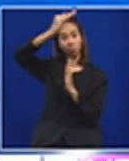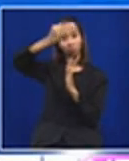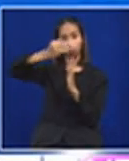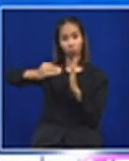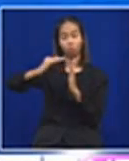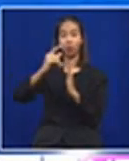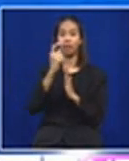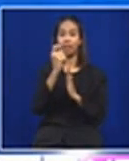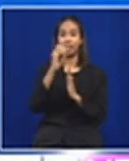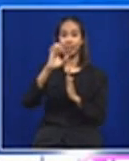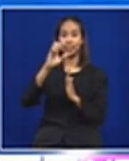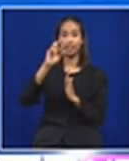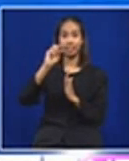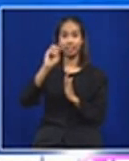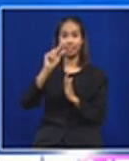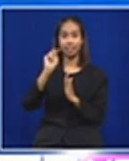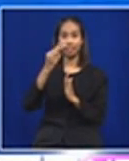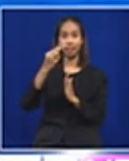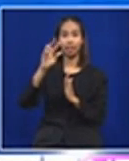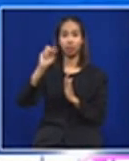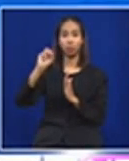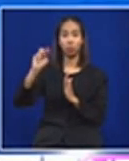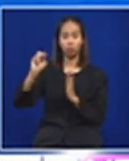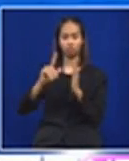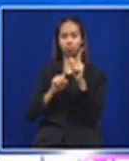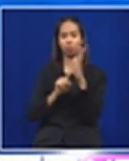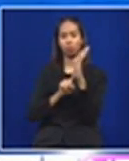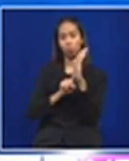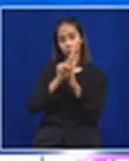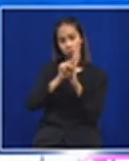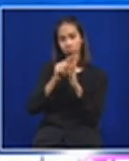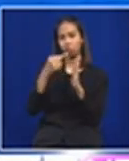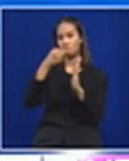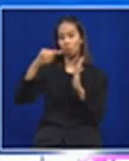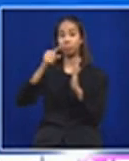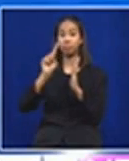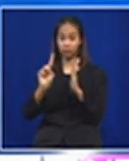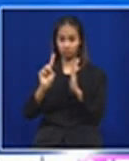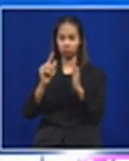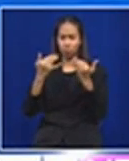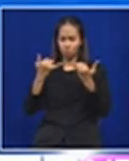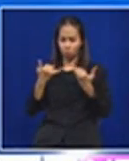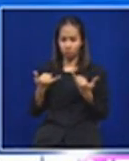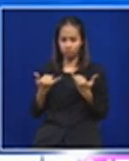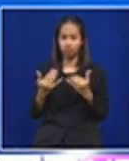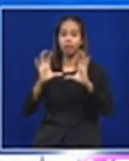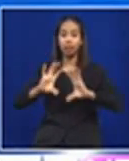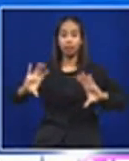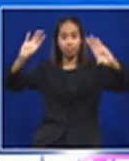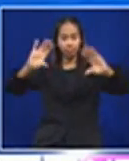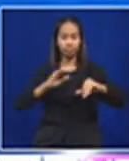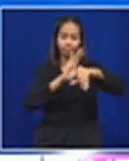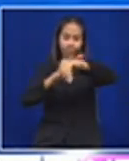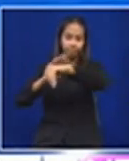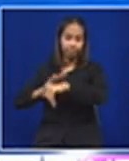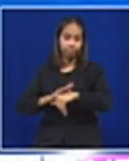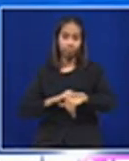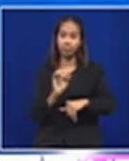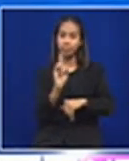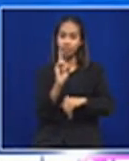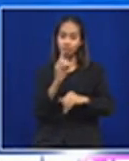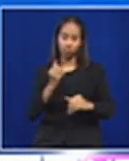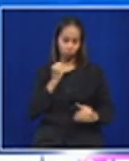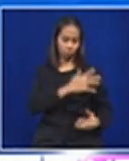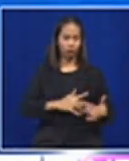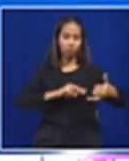กิดภาวะน้ำค้างแข็งอุณหภูมิลบ1องศาเซลเซียสค่ะขณะที่หน่วยงานภาครัฐหลายจังหวัดระดมเจ้าหน้าที่ตรวจสุขภาพมอบผ้าห่มกันหน